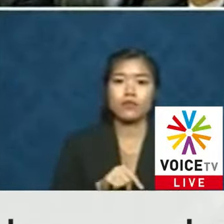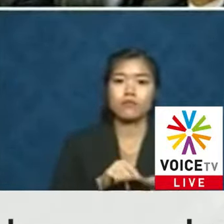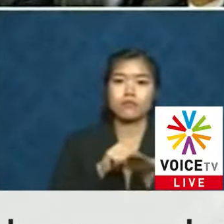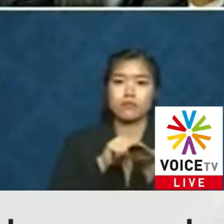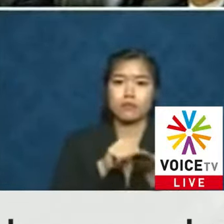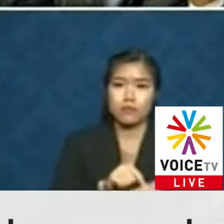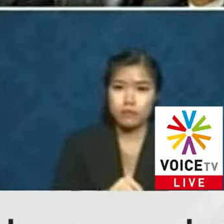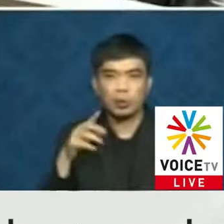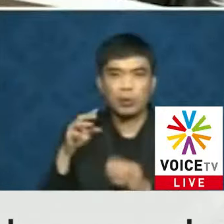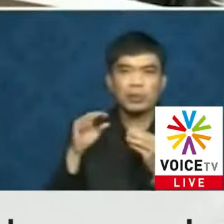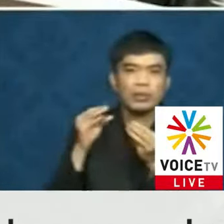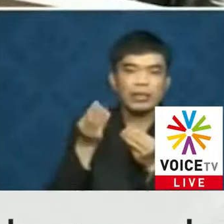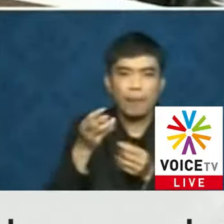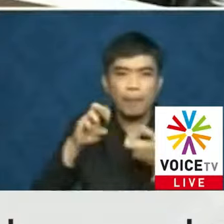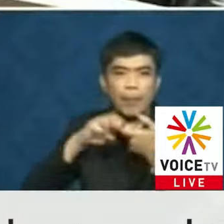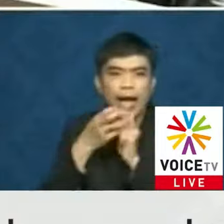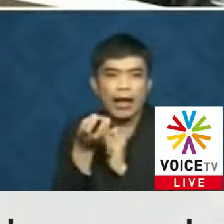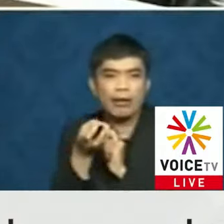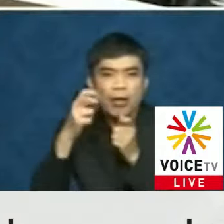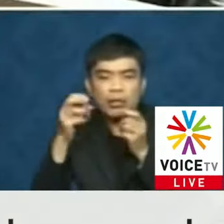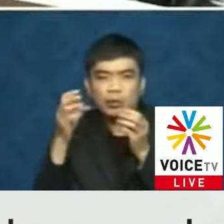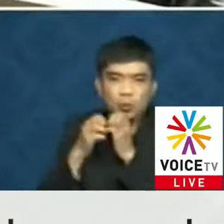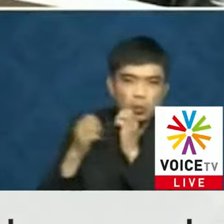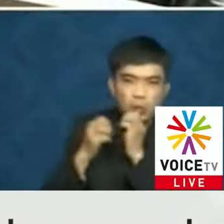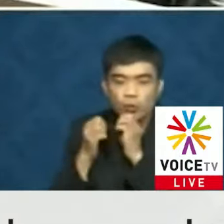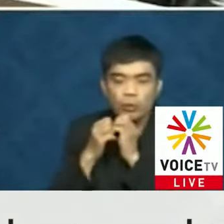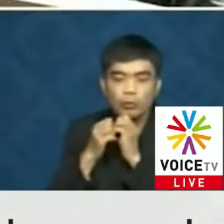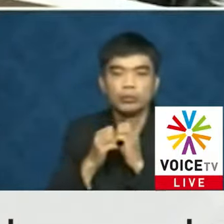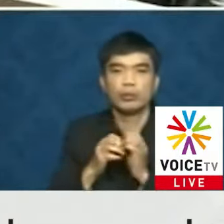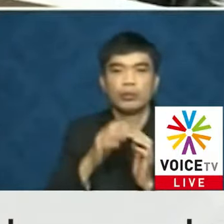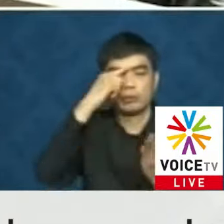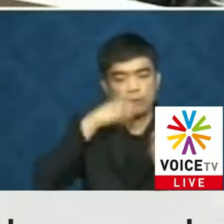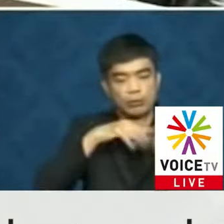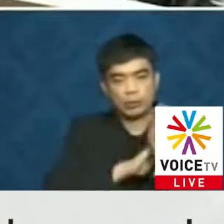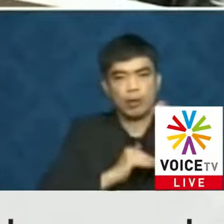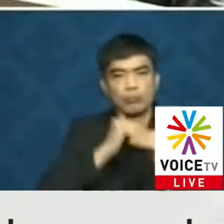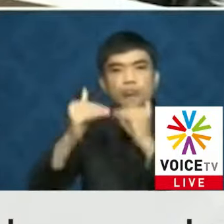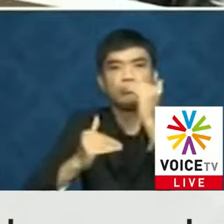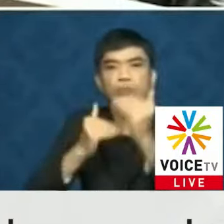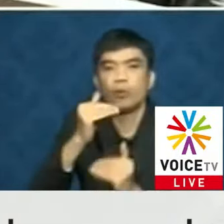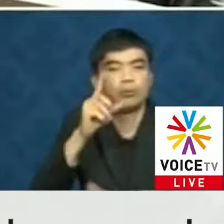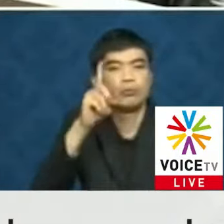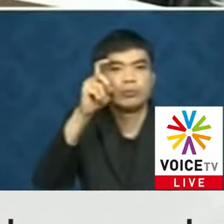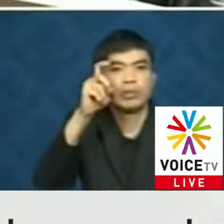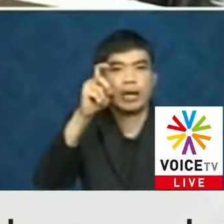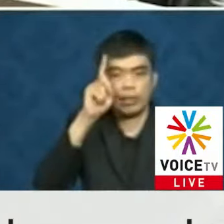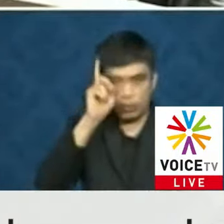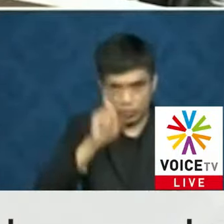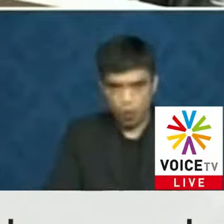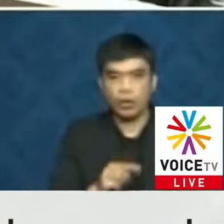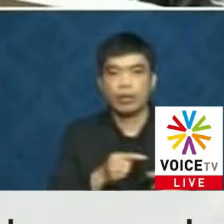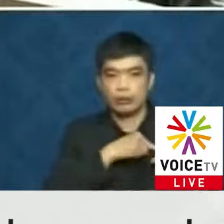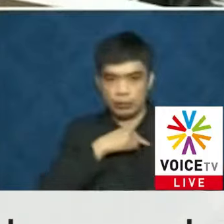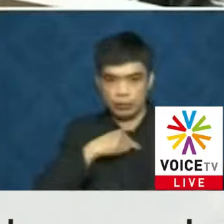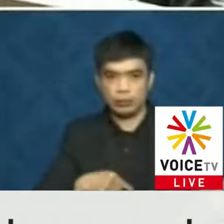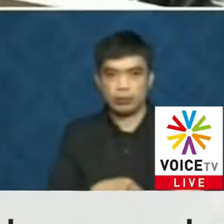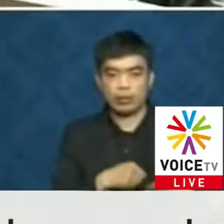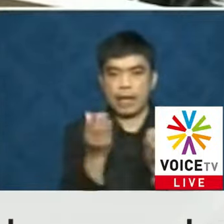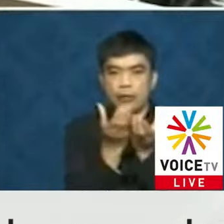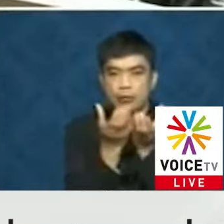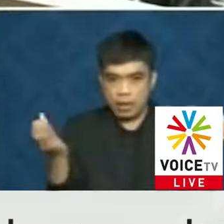ครับคำถามแรกก็คือถามทั่วไปครับถึงเรื่องการแก้ไขประชามติรัฐธรรมนูญว่าทำไมคำถามประชามติข้อแรกถึงไม่มี